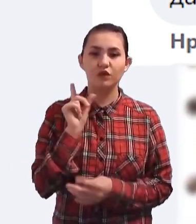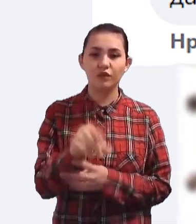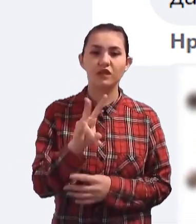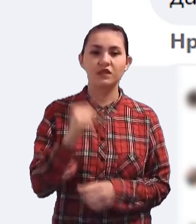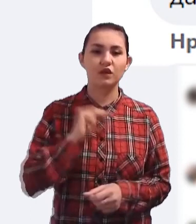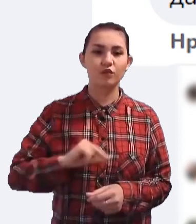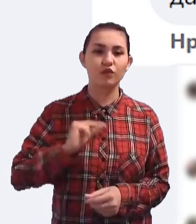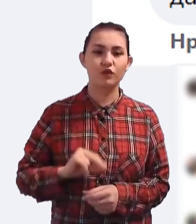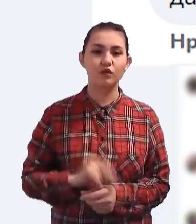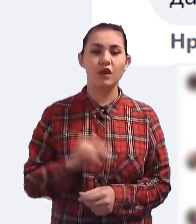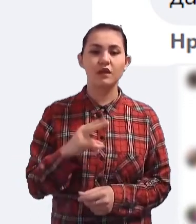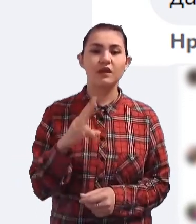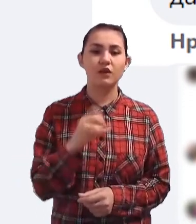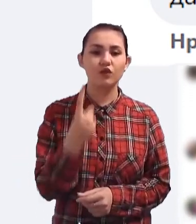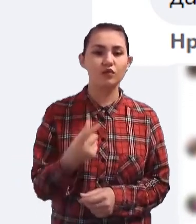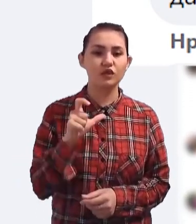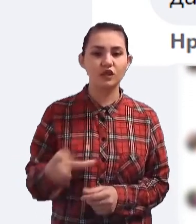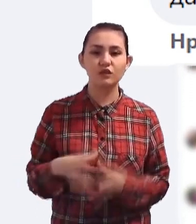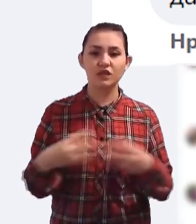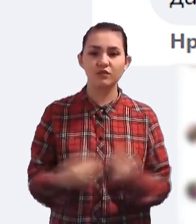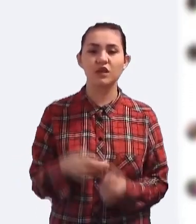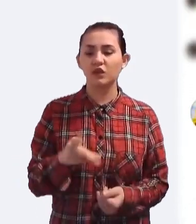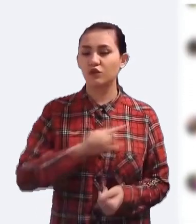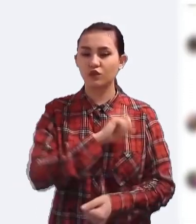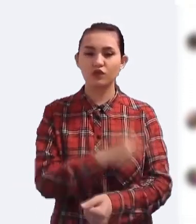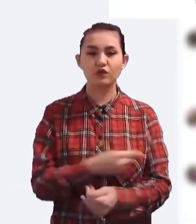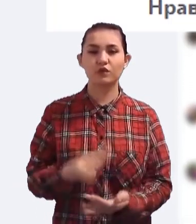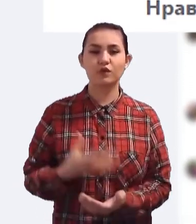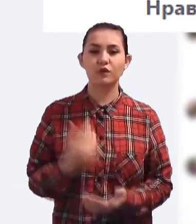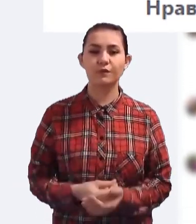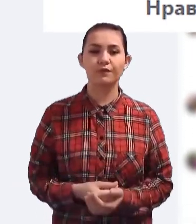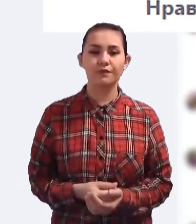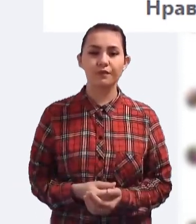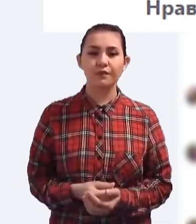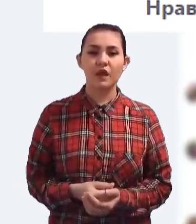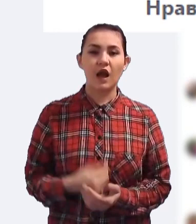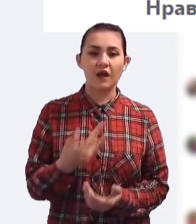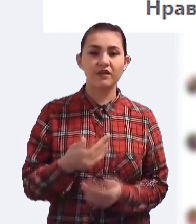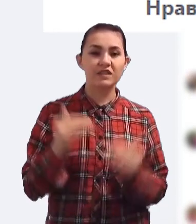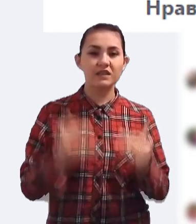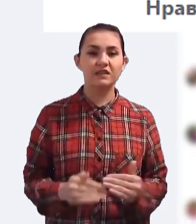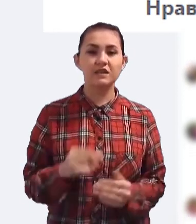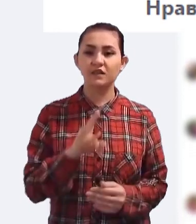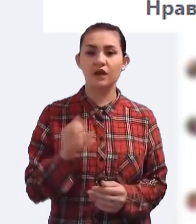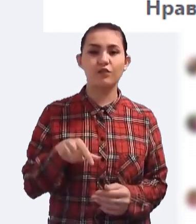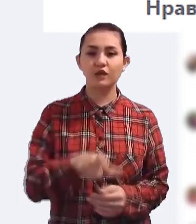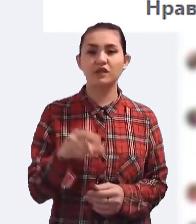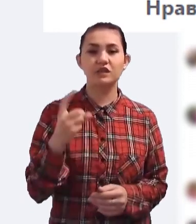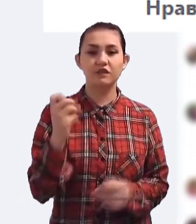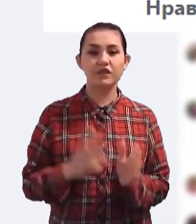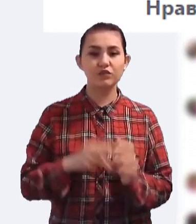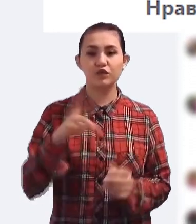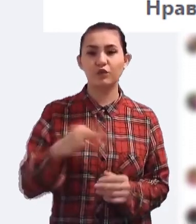на роботу та не одному члену сім'ї, це дуже дорого. Микола Омельченко. А ви ціну знизьте на проїзд з 8 до